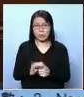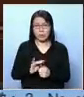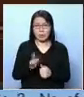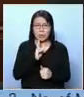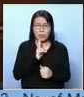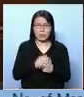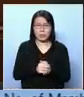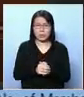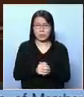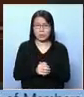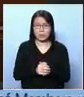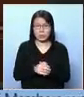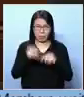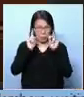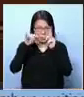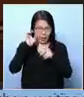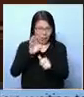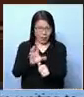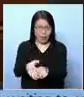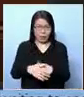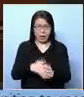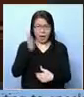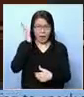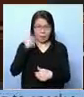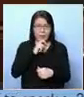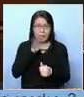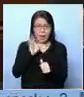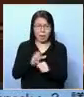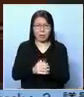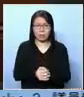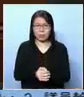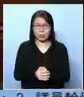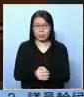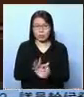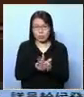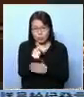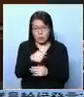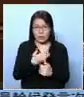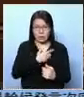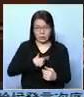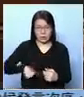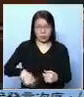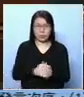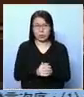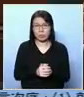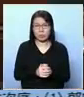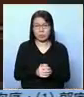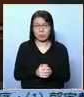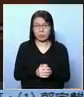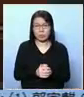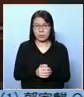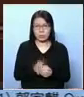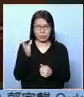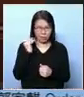樣好似潑婦罵街。作為一個男人，一個尊貴嘅議員，點可以講啲咁不堪入